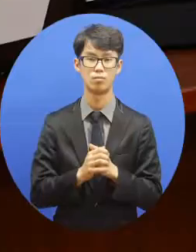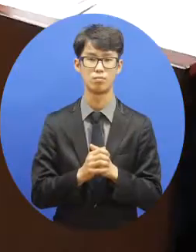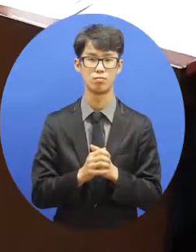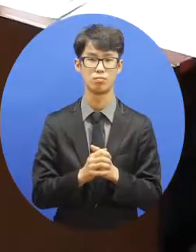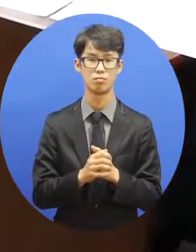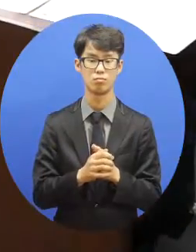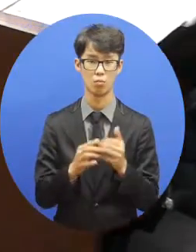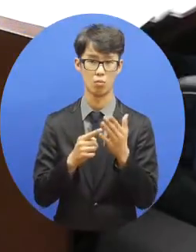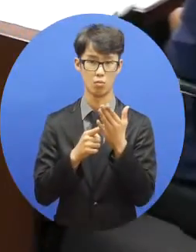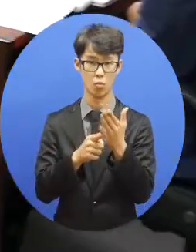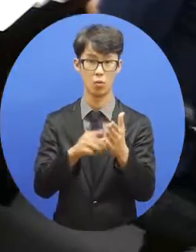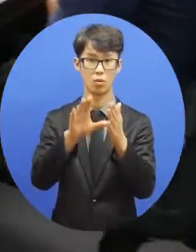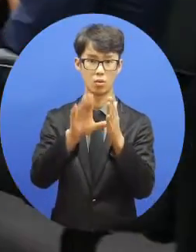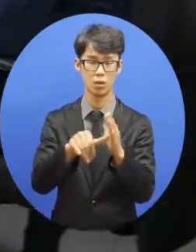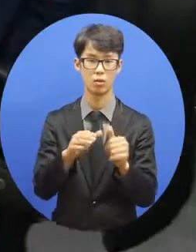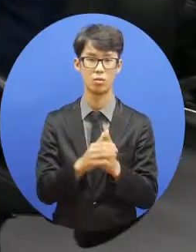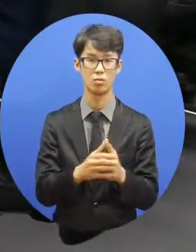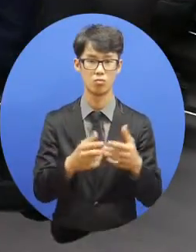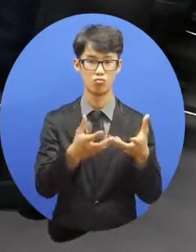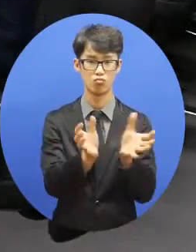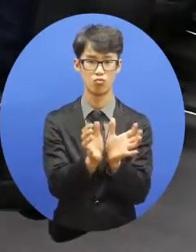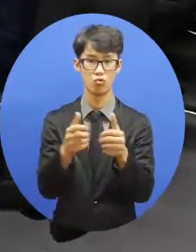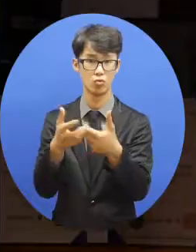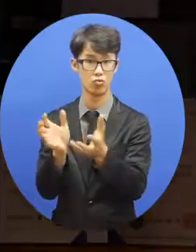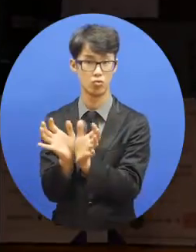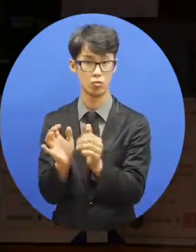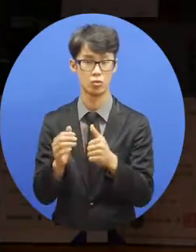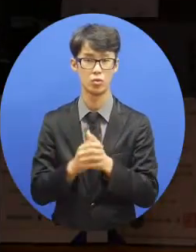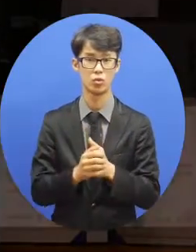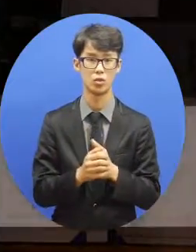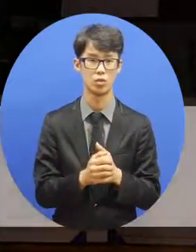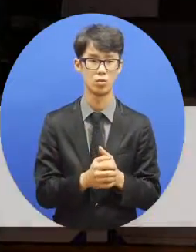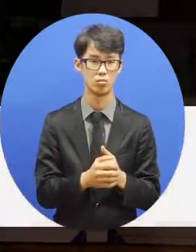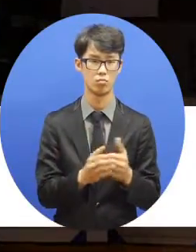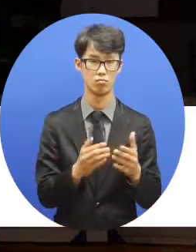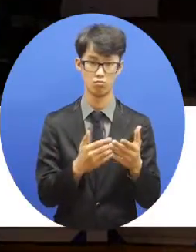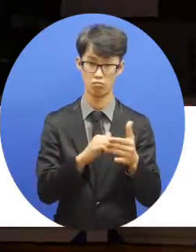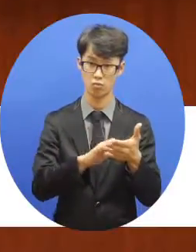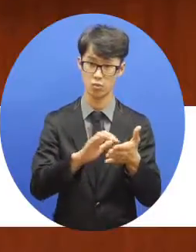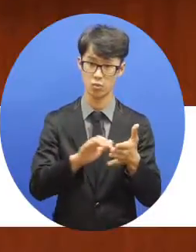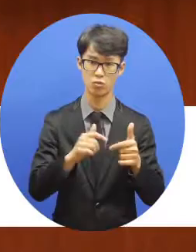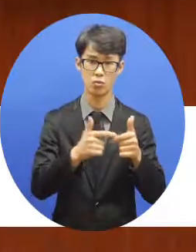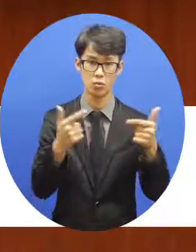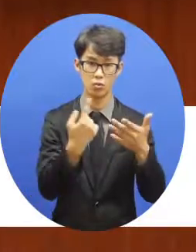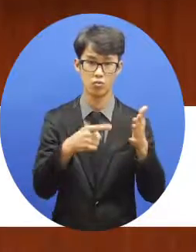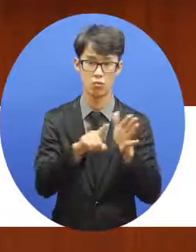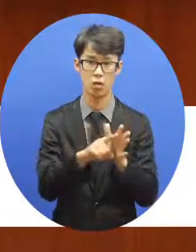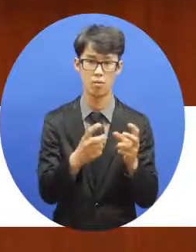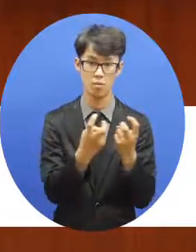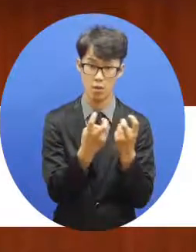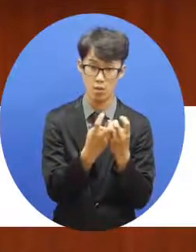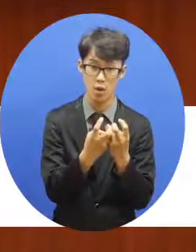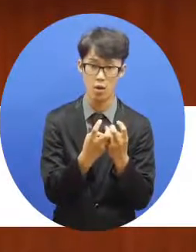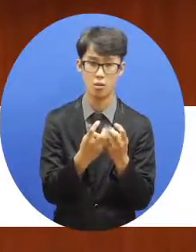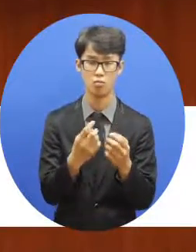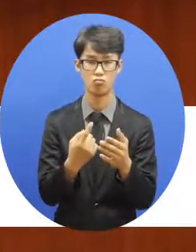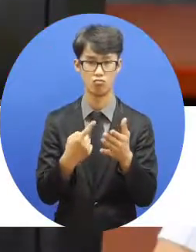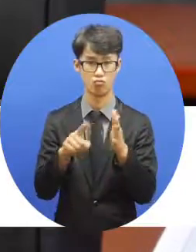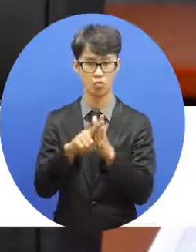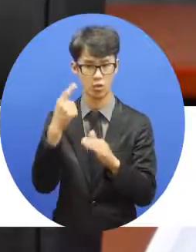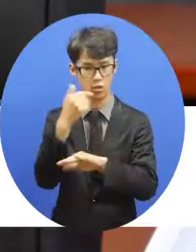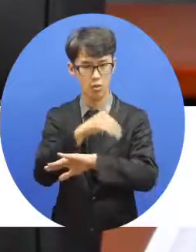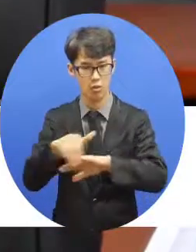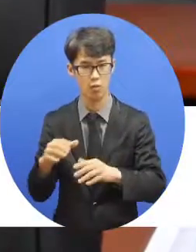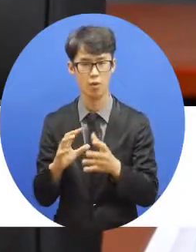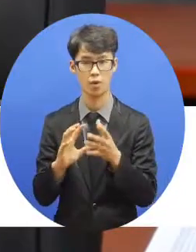이번 보고회에서는 부서별로 인구늘리기 시책발굴과 앞으로 추진계획에 대한 심도 있는 토론 결과,